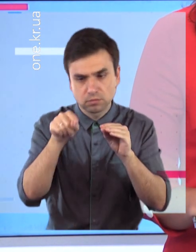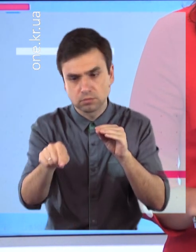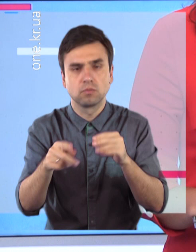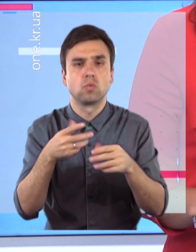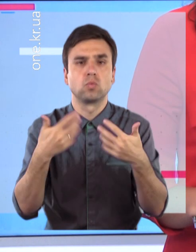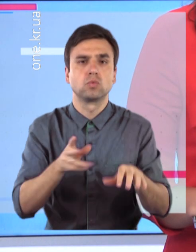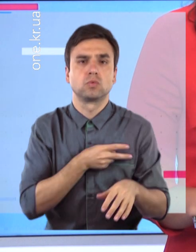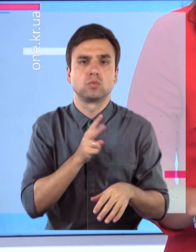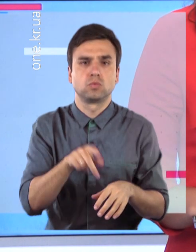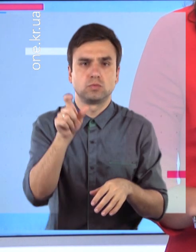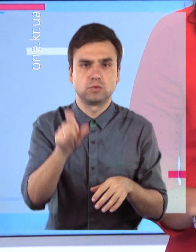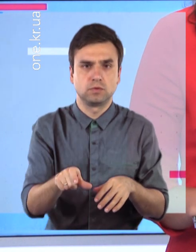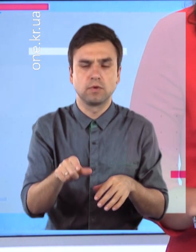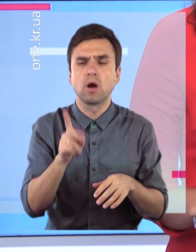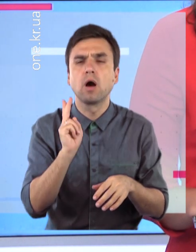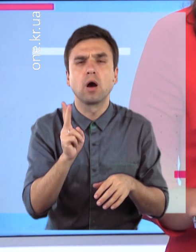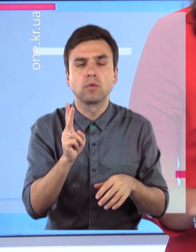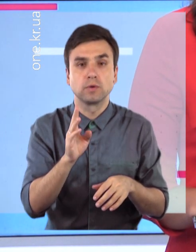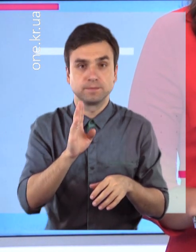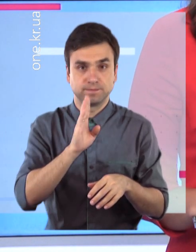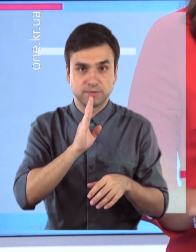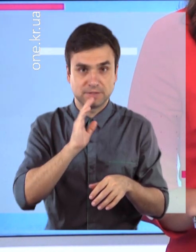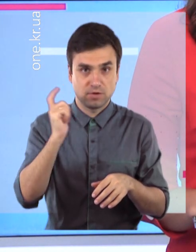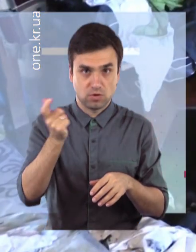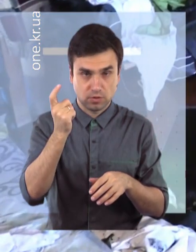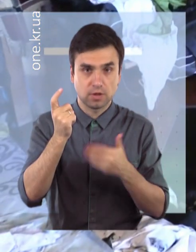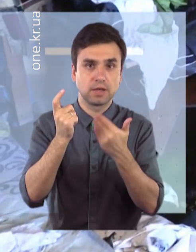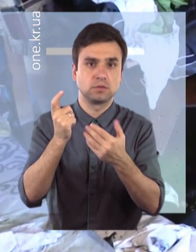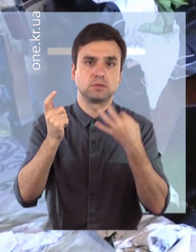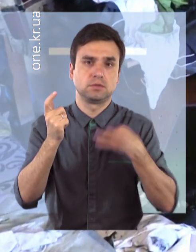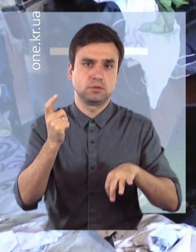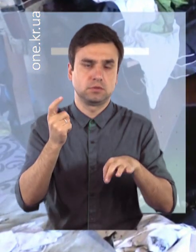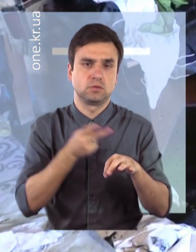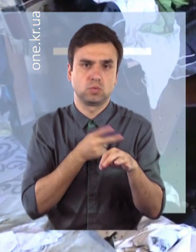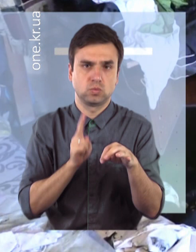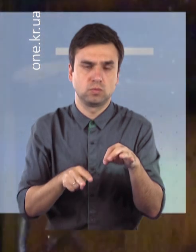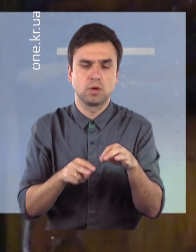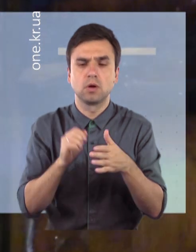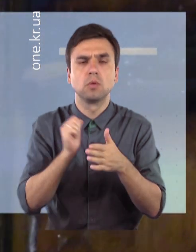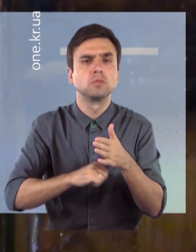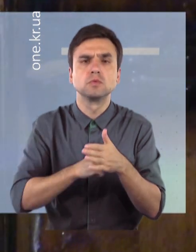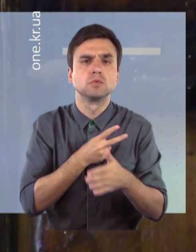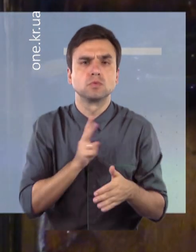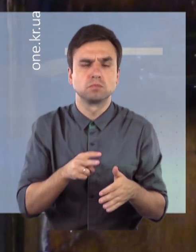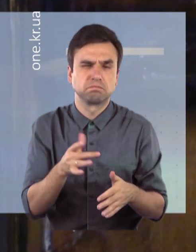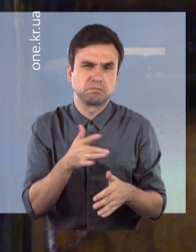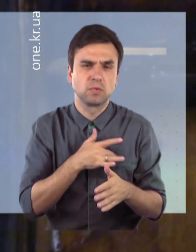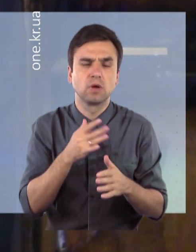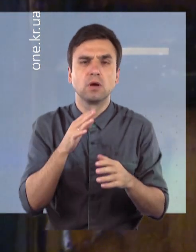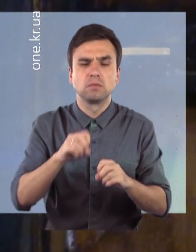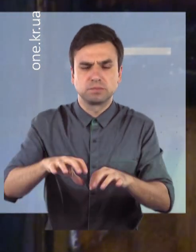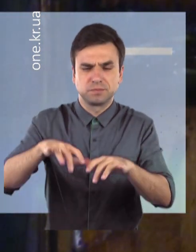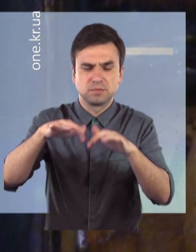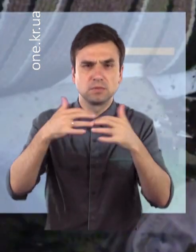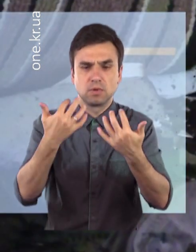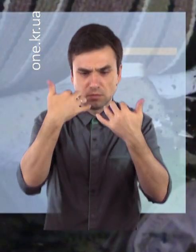труп чоловіка, сина власниці помешкання. Попередньо відомо, загиблий помер через отруєння чадним газом.